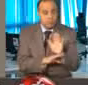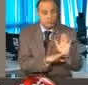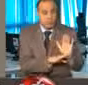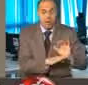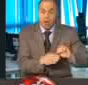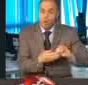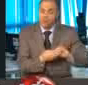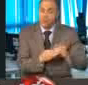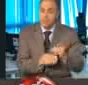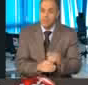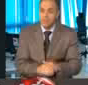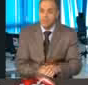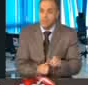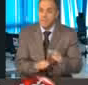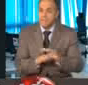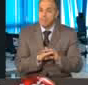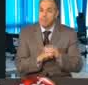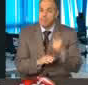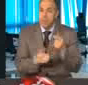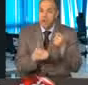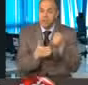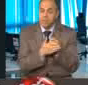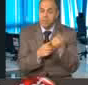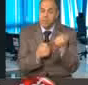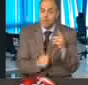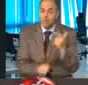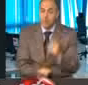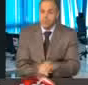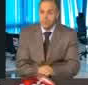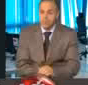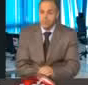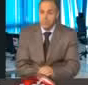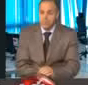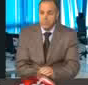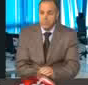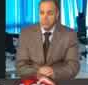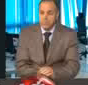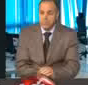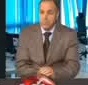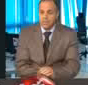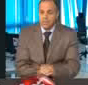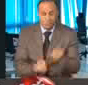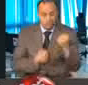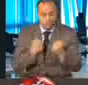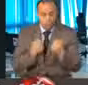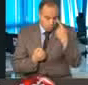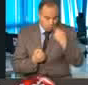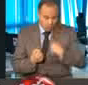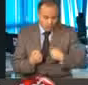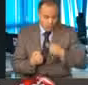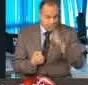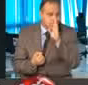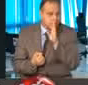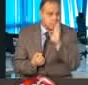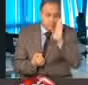هذه الآفة. وأول سبب في حوادث الطرقات هو سلوك متاع السائق، سواء